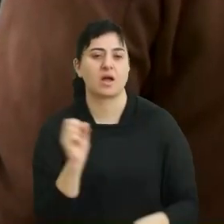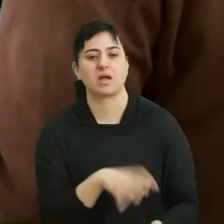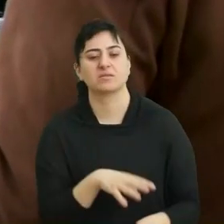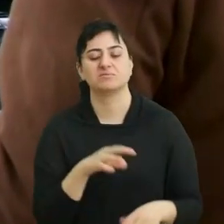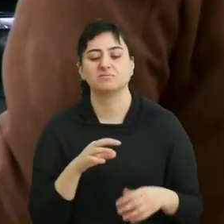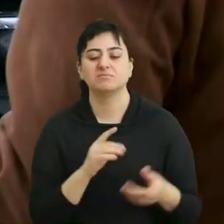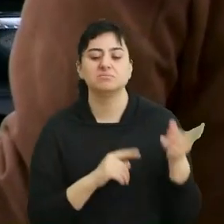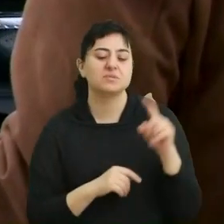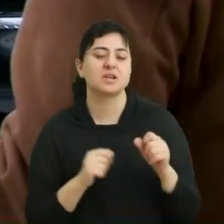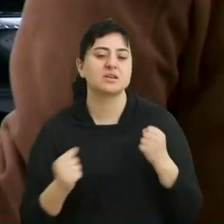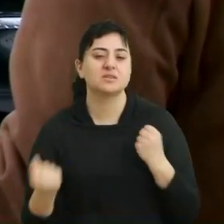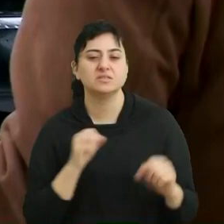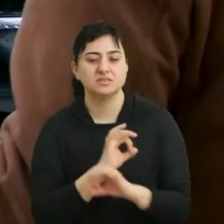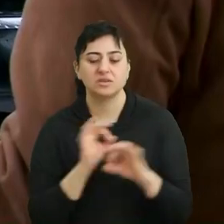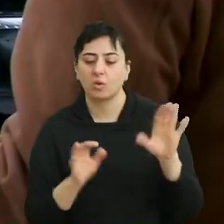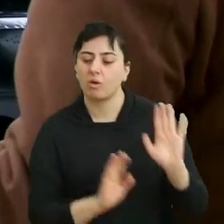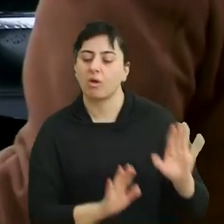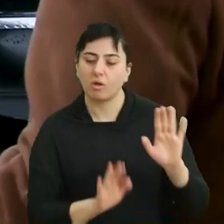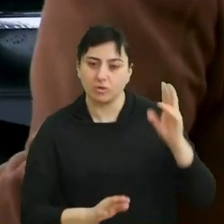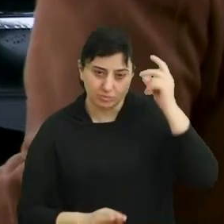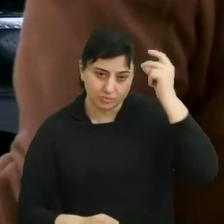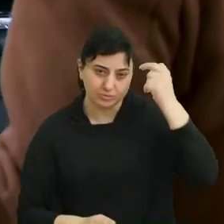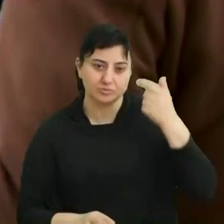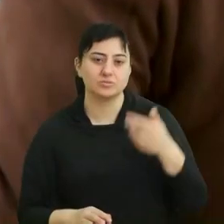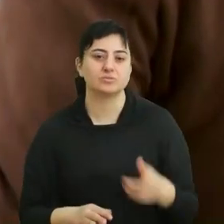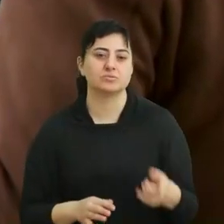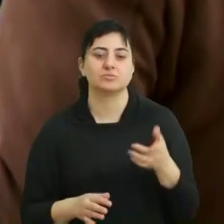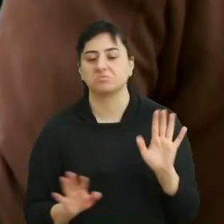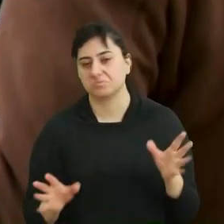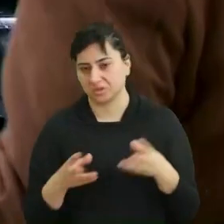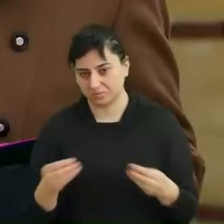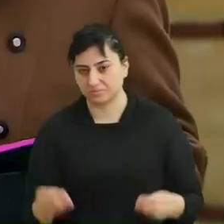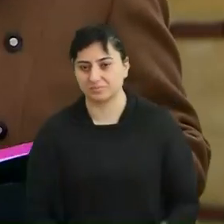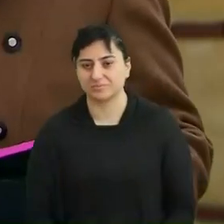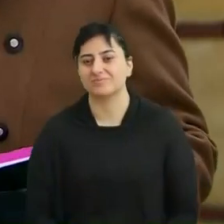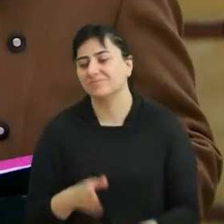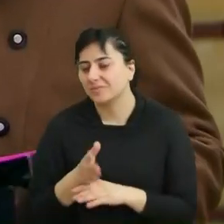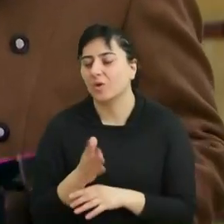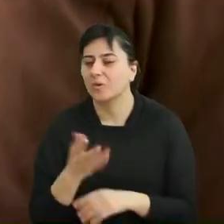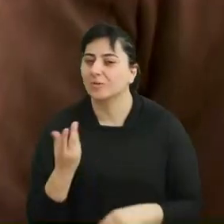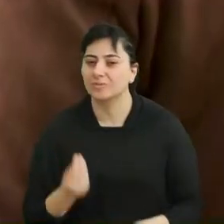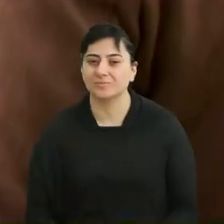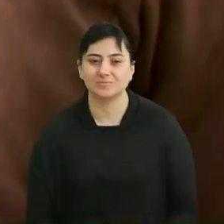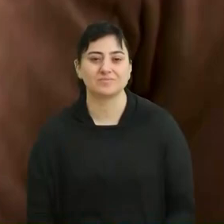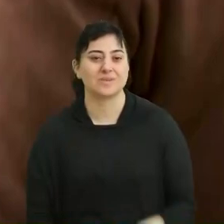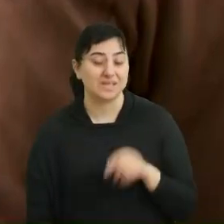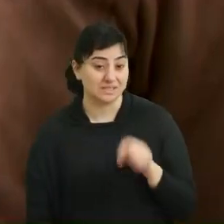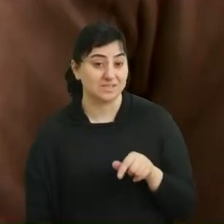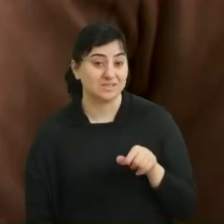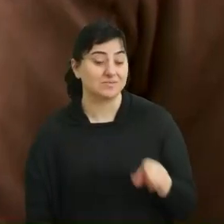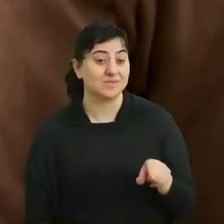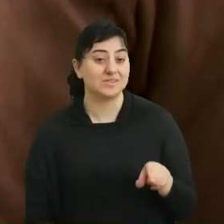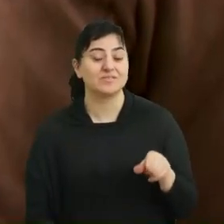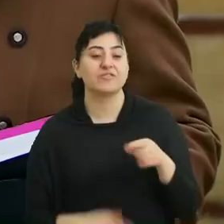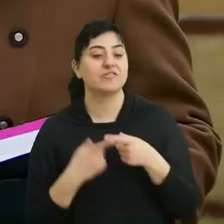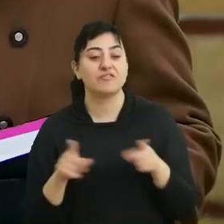indiriyorsun. Sonra efendim kapı arasına koyuyorsun ki kapı kapanmasın. O işte kullanıyorsun değil mi efendim? Doğru söylüyorsun Şükrü. İşte efendim. Bu